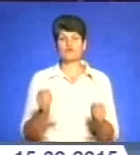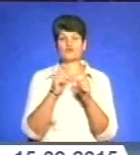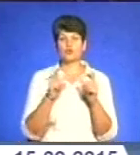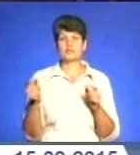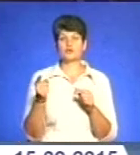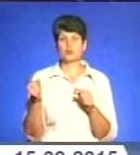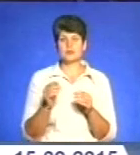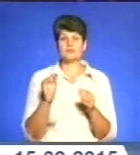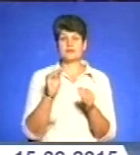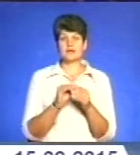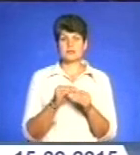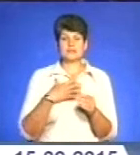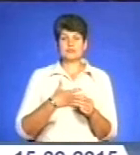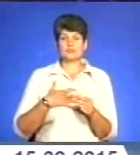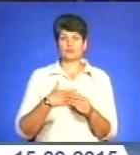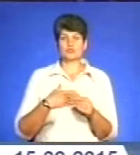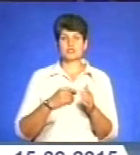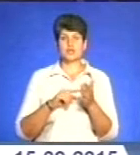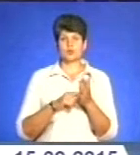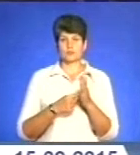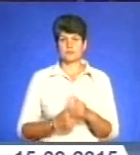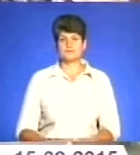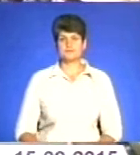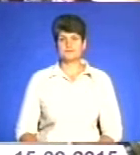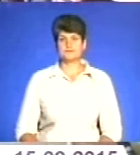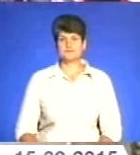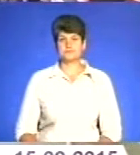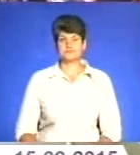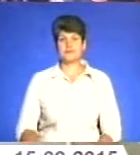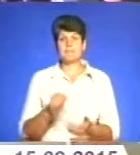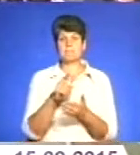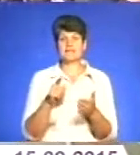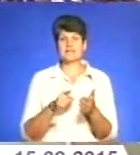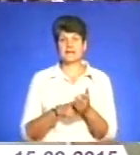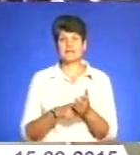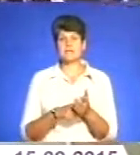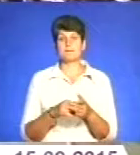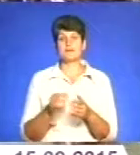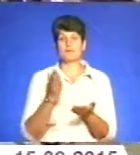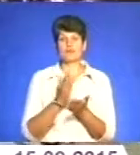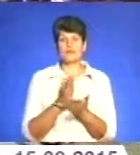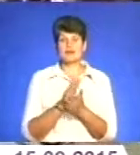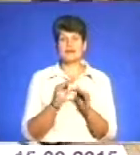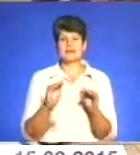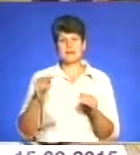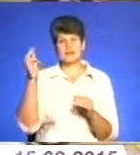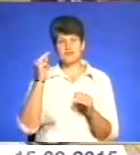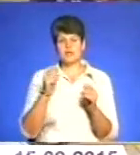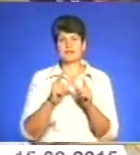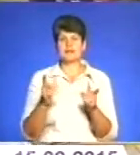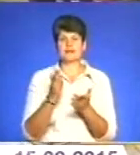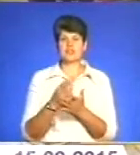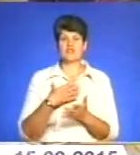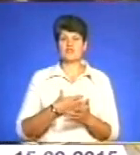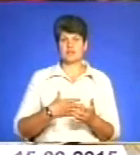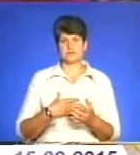Тернополя встановили тривожні кнопки. Подробиці у відеоматеріалі. Питання безпечного перебування дітей у навчальних закладах є важливим та